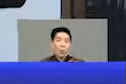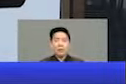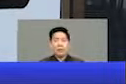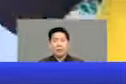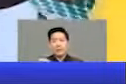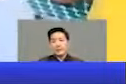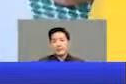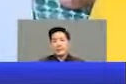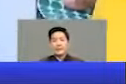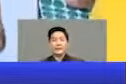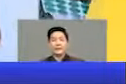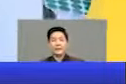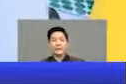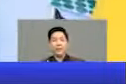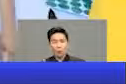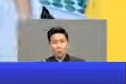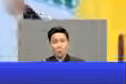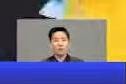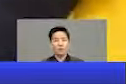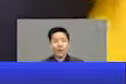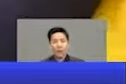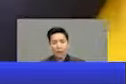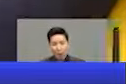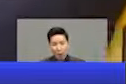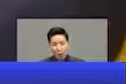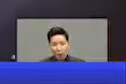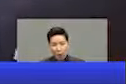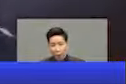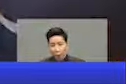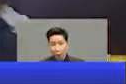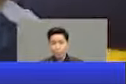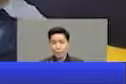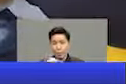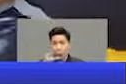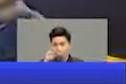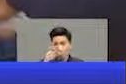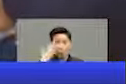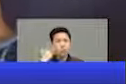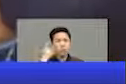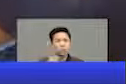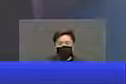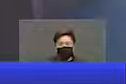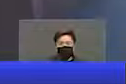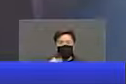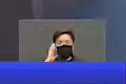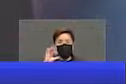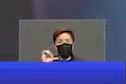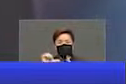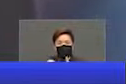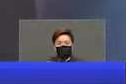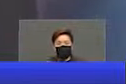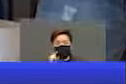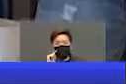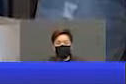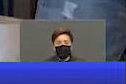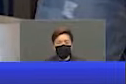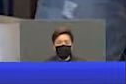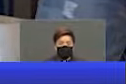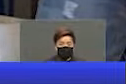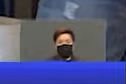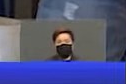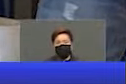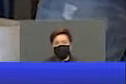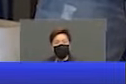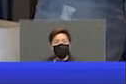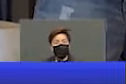าะยิ่งทางด้านตอนใต้ของประเทศจีนเนี่ยนะครับแต่นักลงทุนจากต่างชาติเนี่ยก็สามารถเดินทางเข้